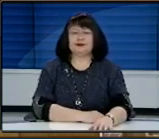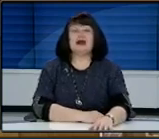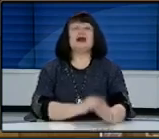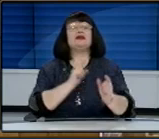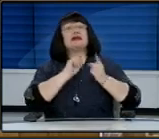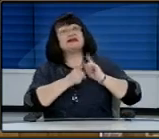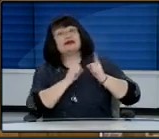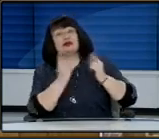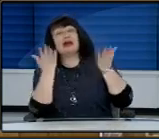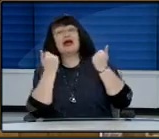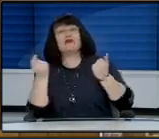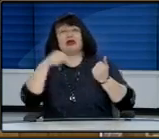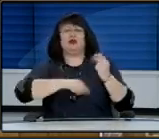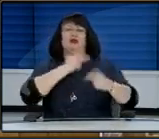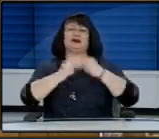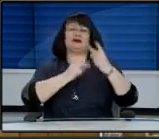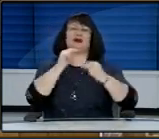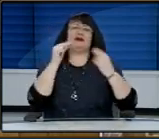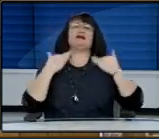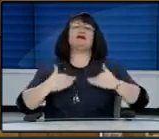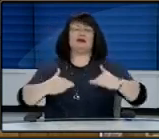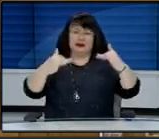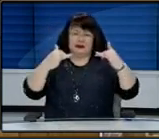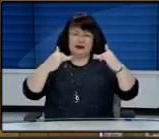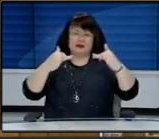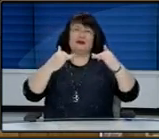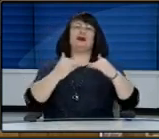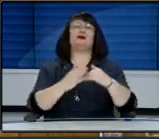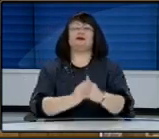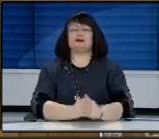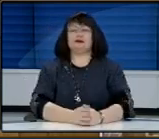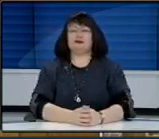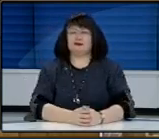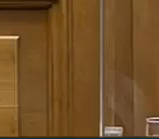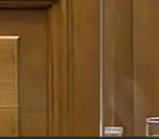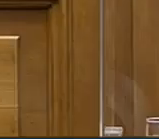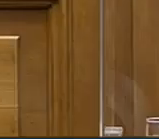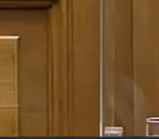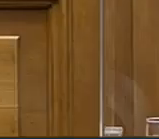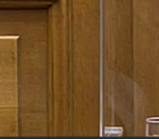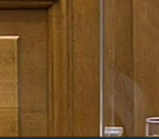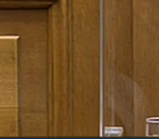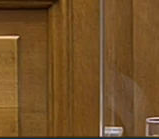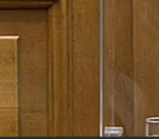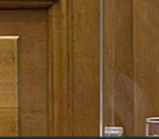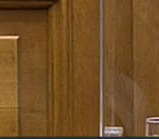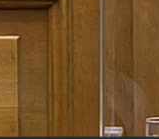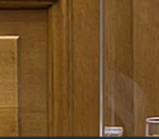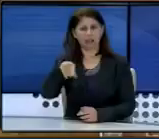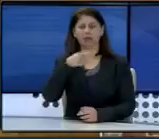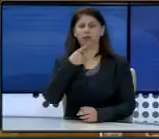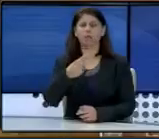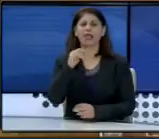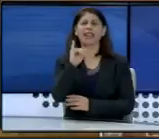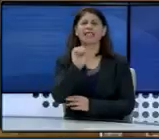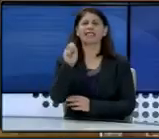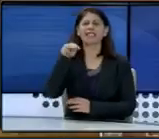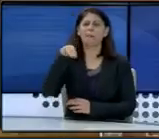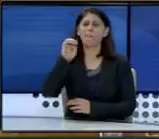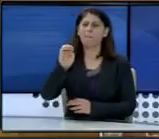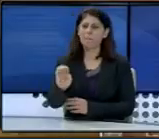Οι Ηνωμένες Πολιτείες είχαν ανακαλέσει τη στήριξή τους στον East Med, στρατηγικού